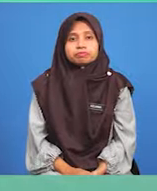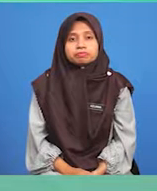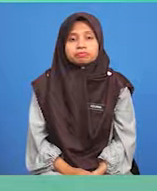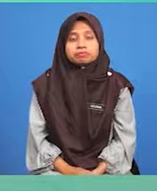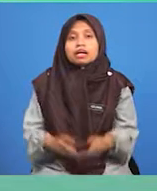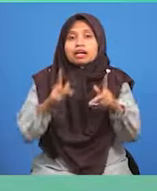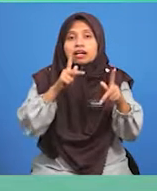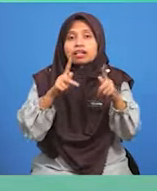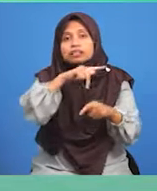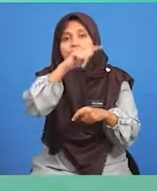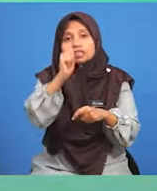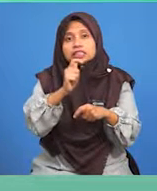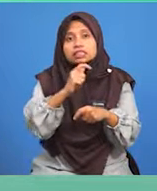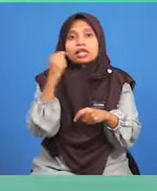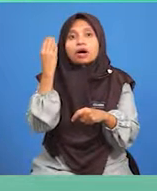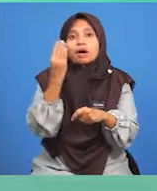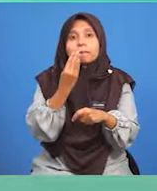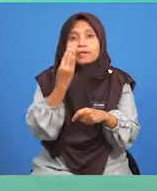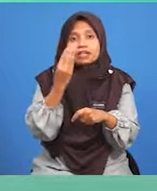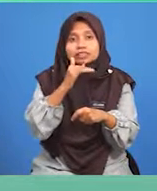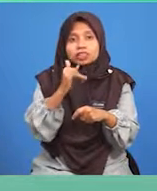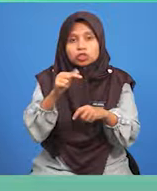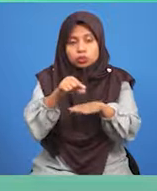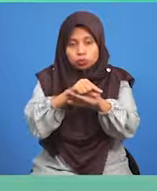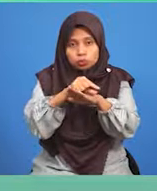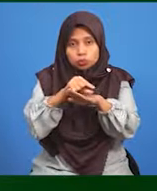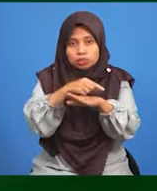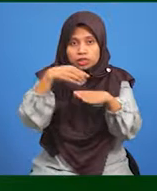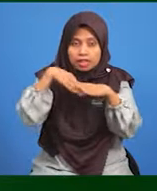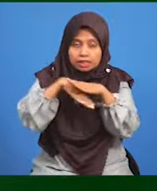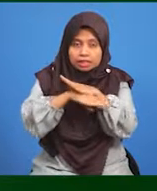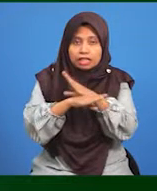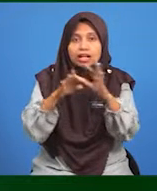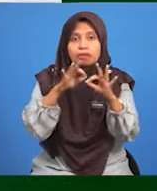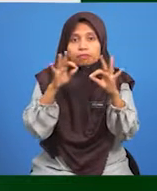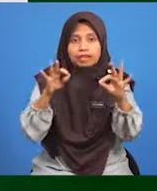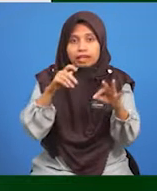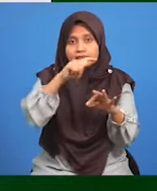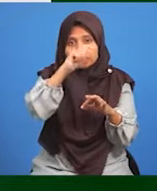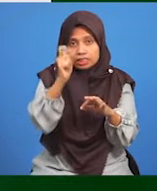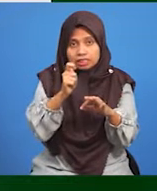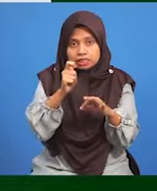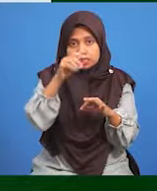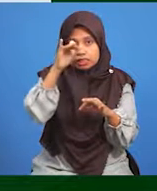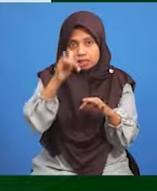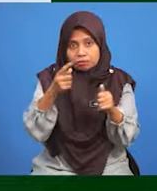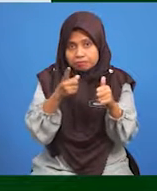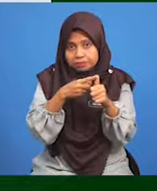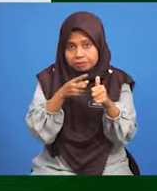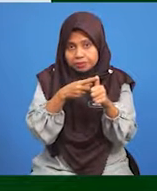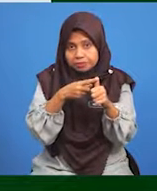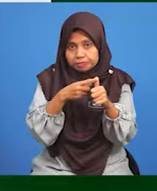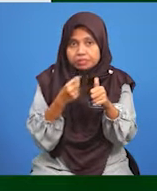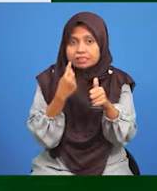kata tanya kebiasaannya digunakan dalam ayat tanya yang pertama